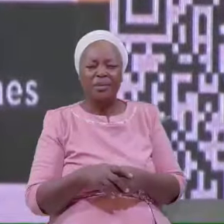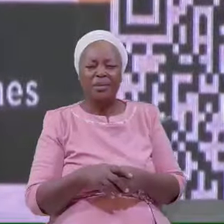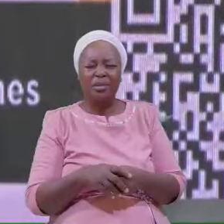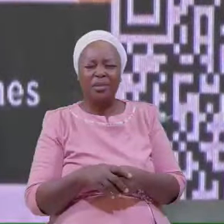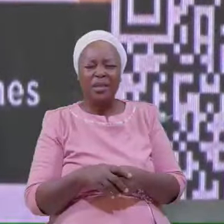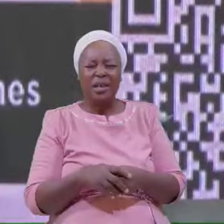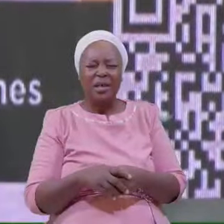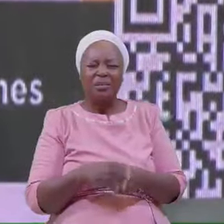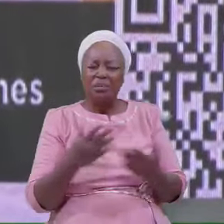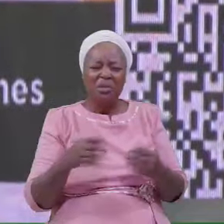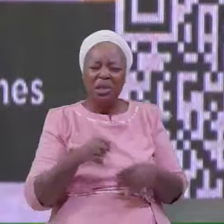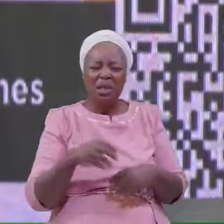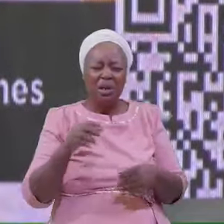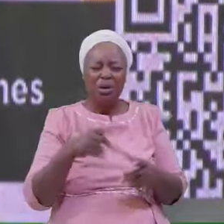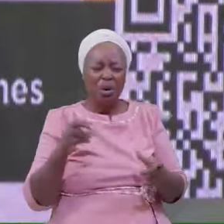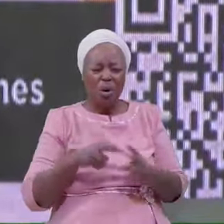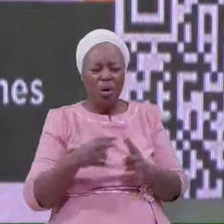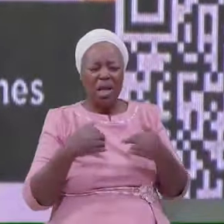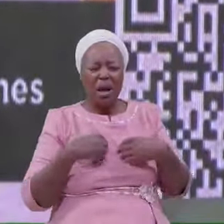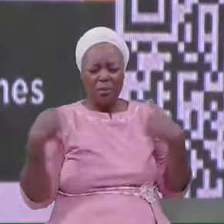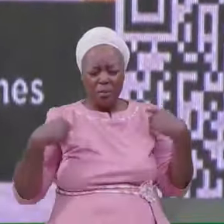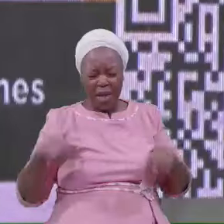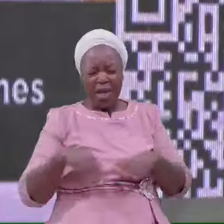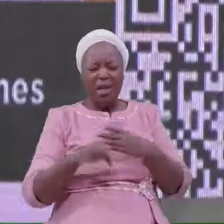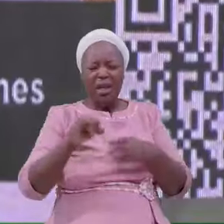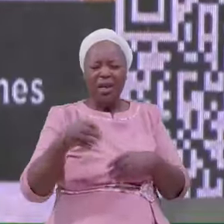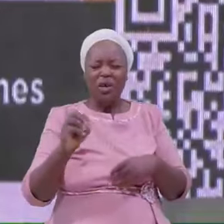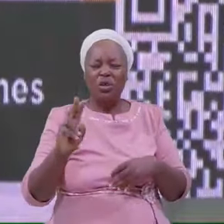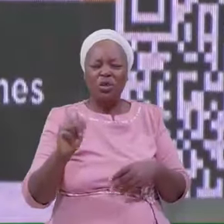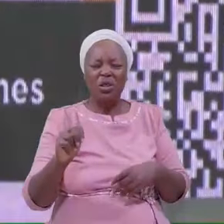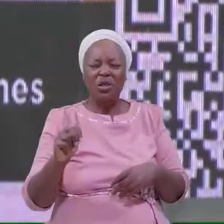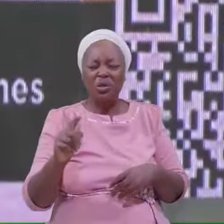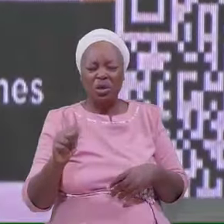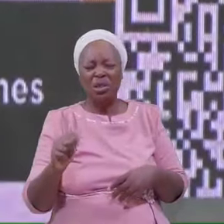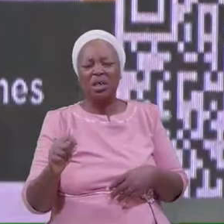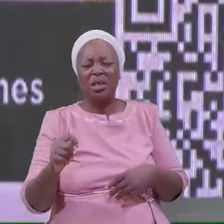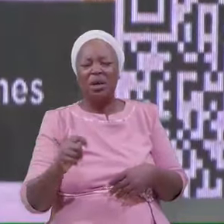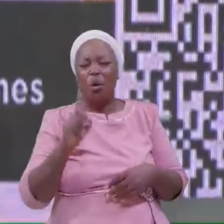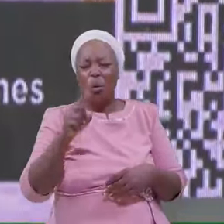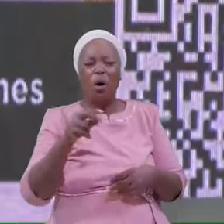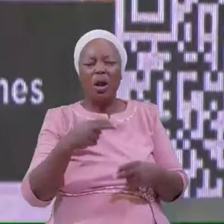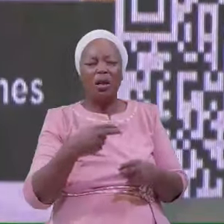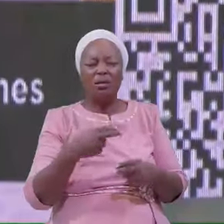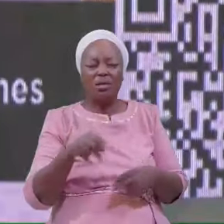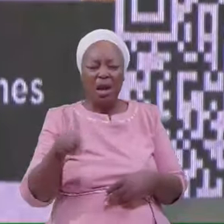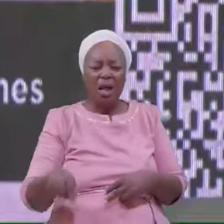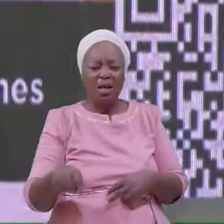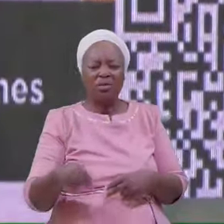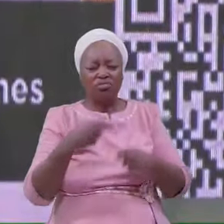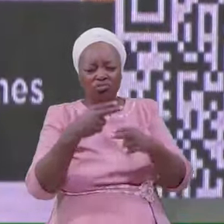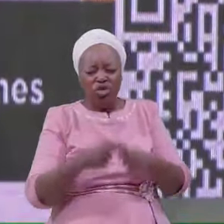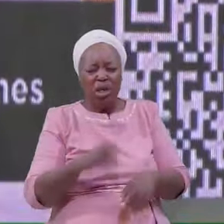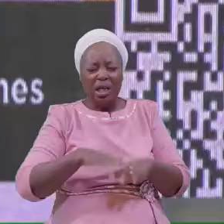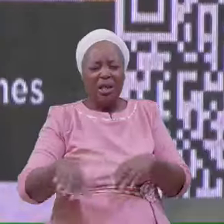paralisado, yung masakit ang tuhod at mga buto. Ano man ang karamdaman sa mga buto, one arm shorter than